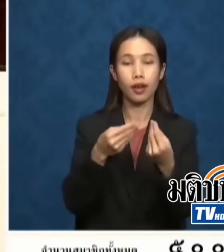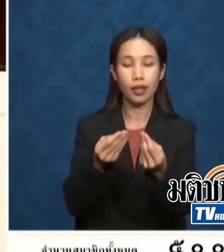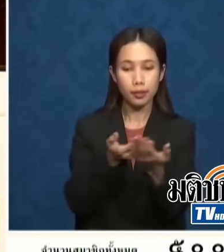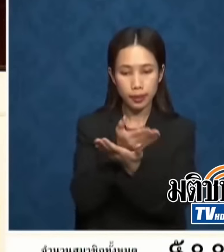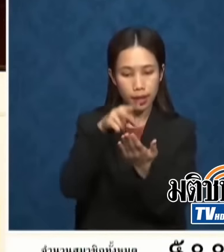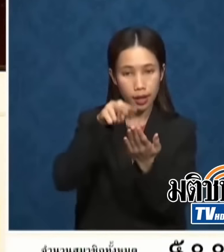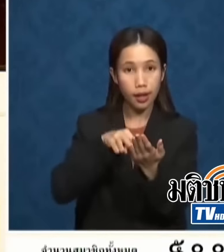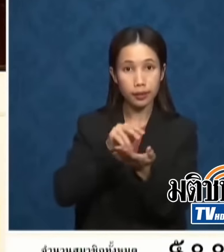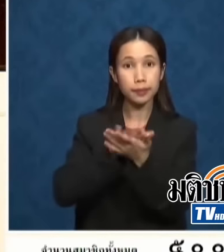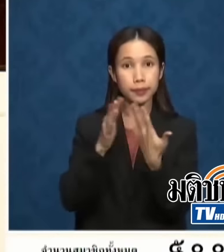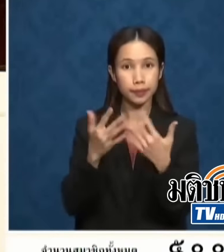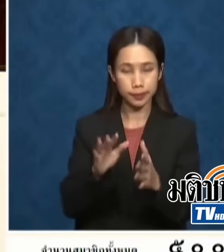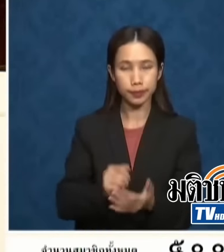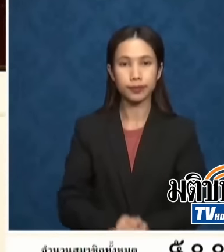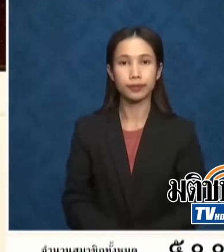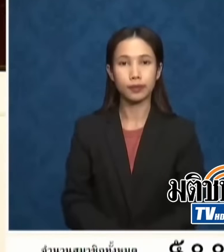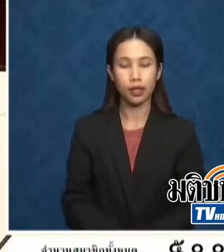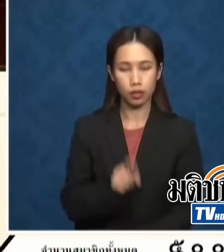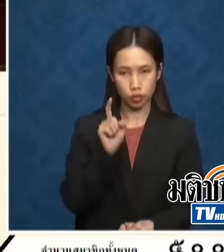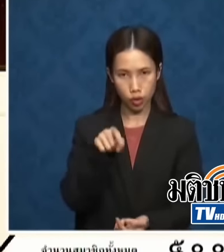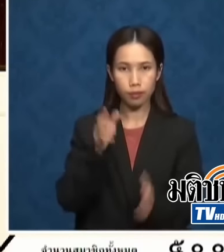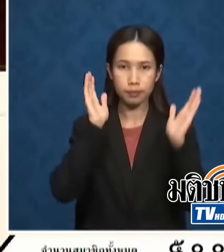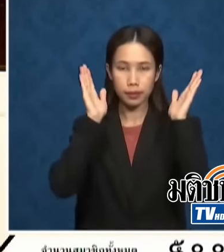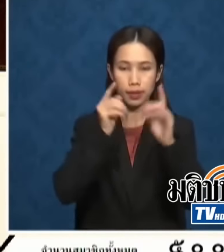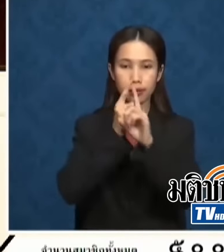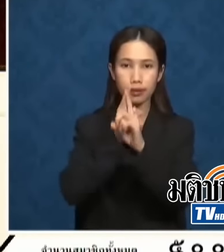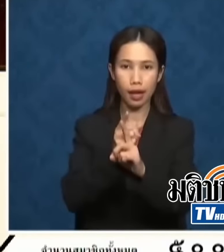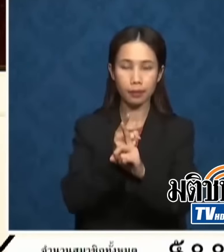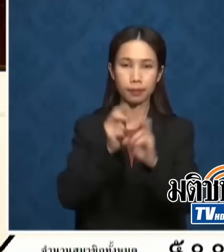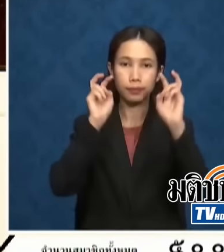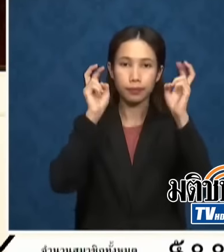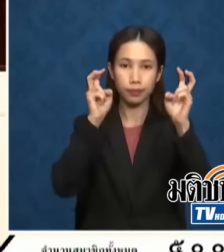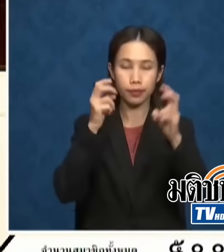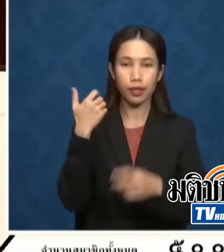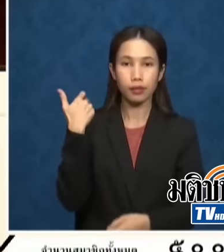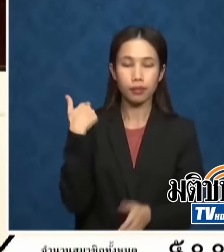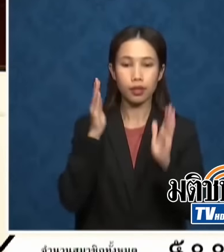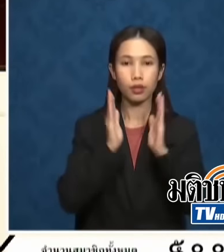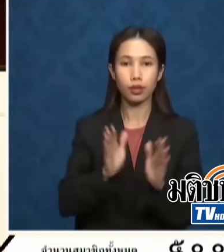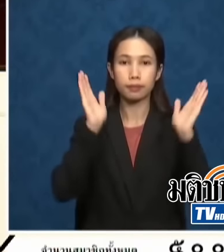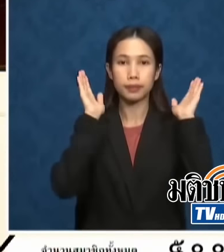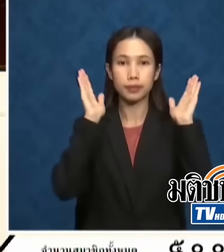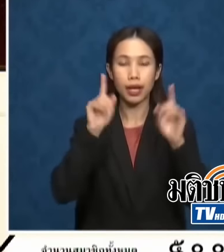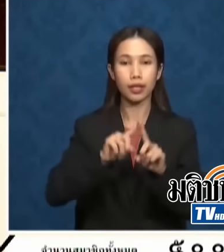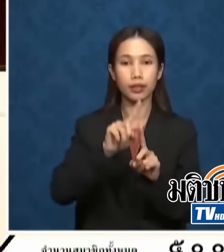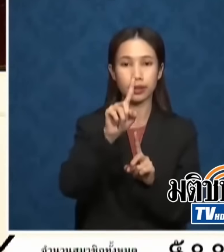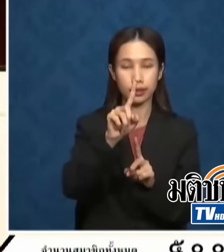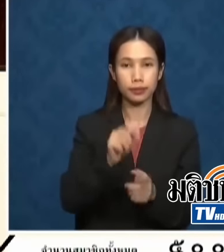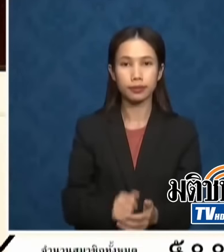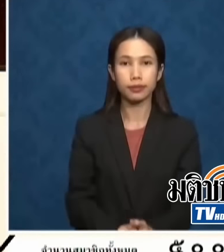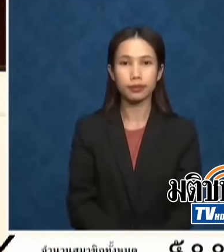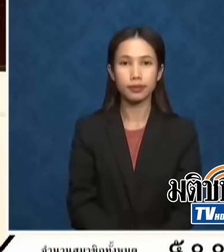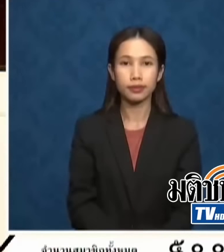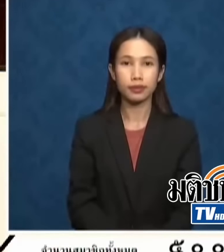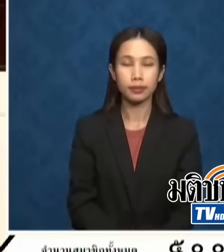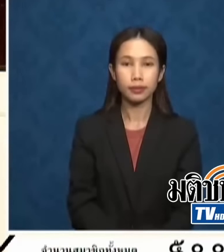าแล้วนะครับก็ให้อยู่ในประเด็นนะครับมีท่านผู้อภิปรายนะครับท่านแรกครับท่านจตุร